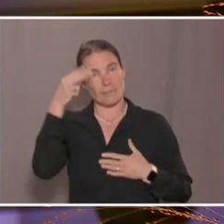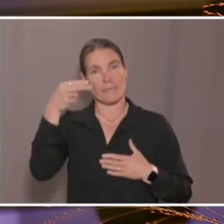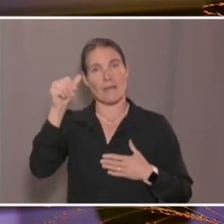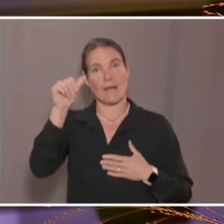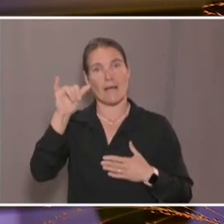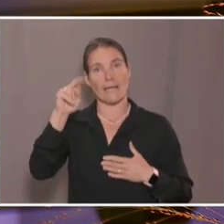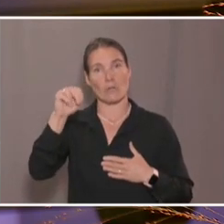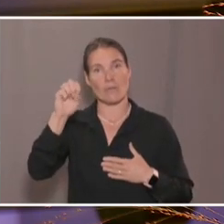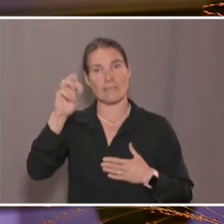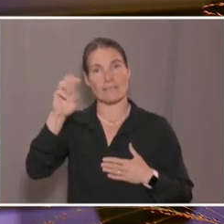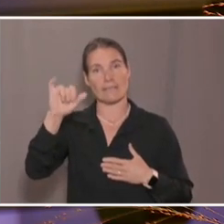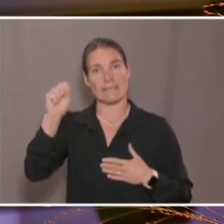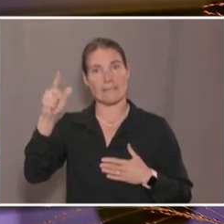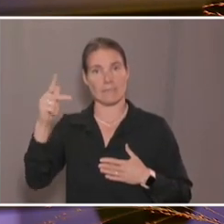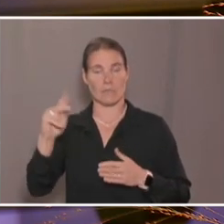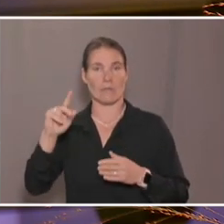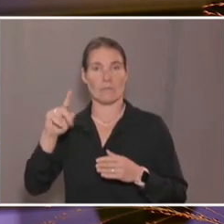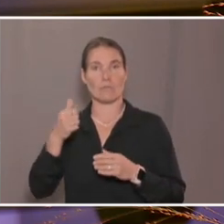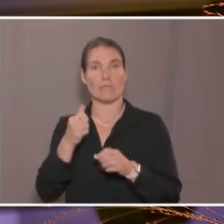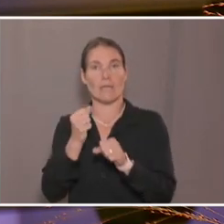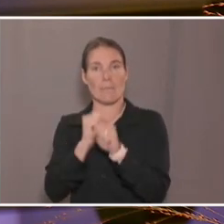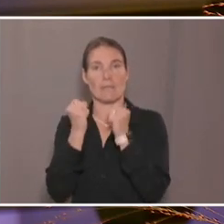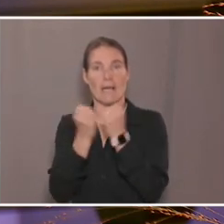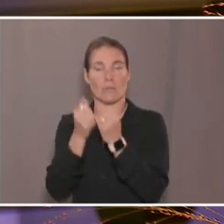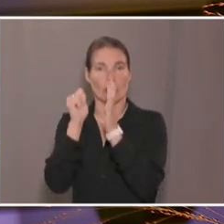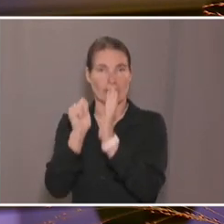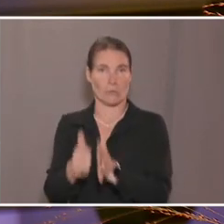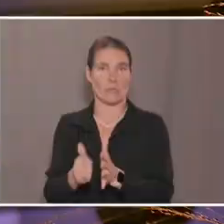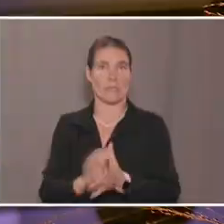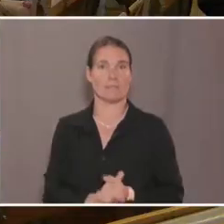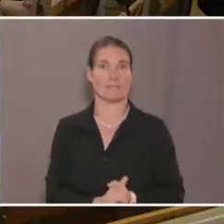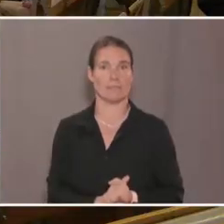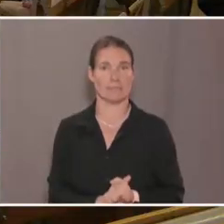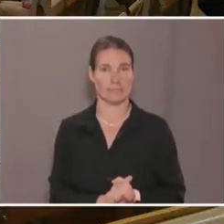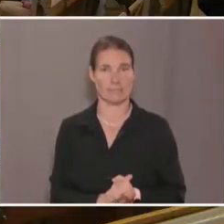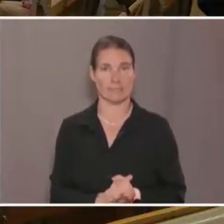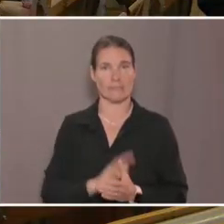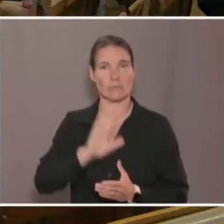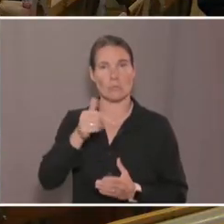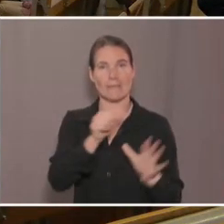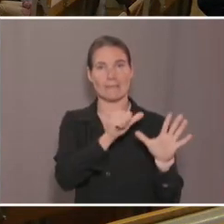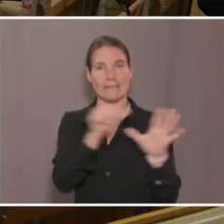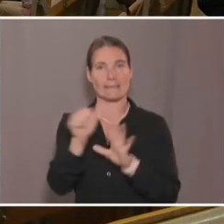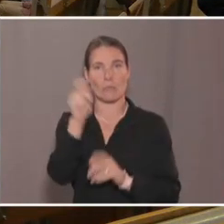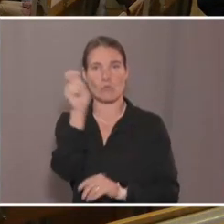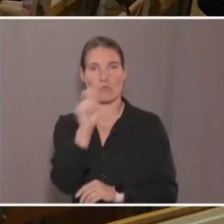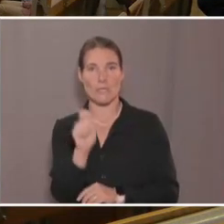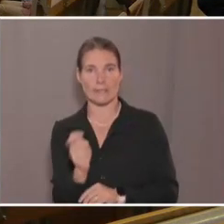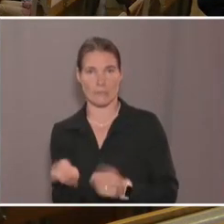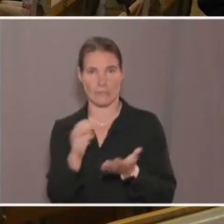ja nur stellvertretend für 600, die bei uns arbeiten, stehen. Er steht für die über 6000 Studierenden, die